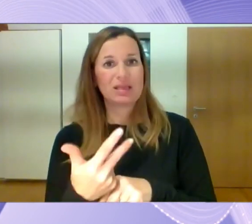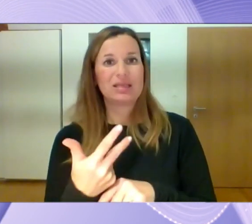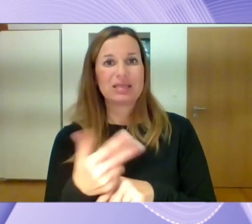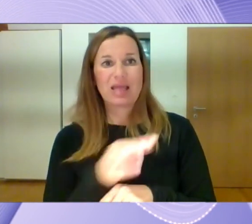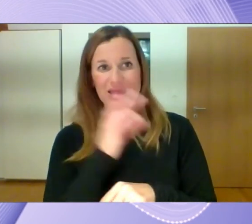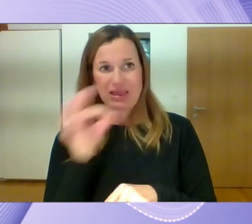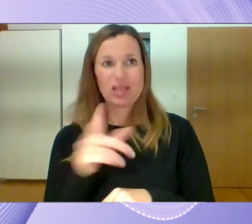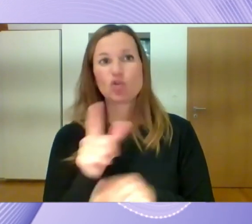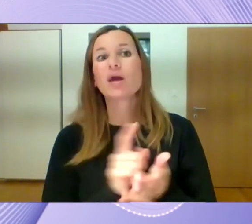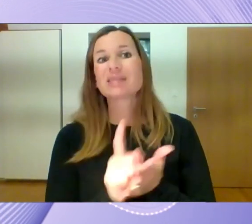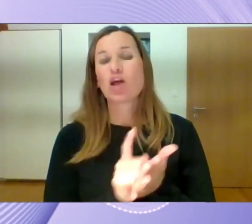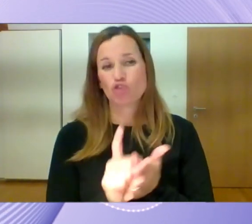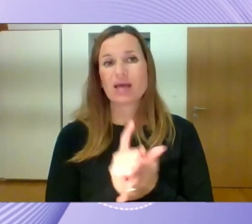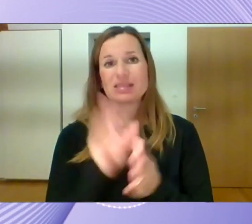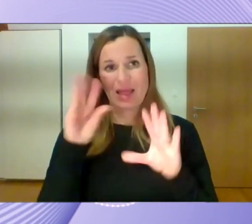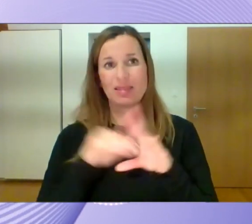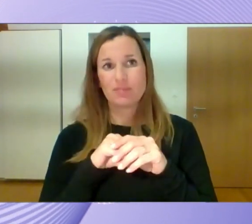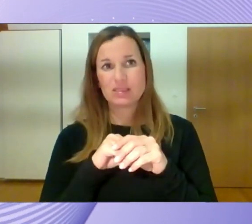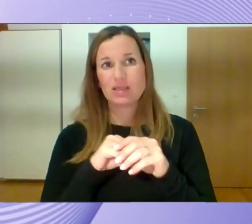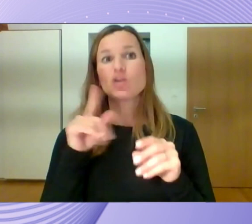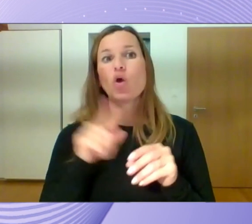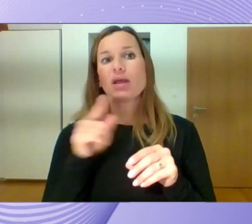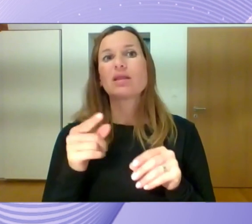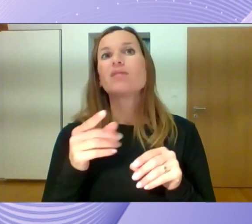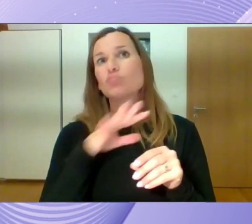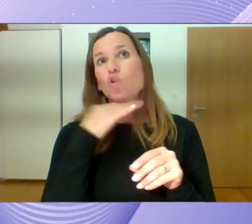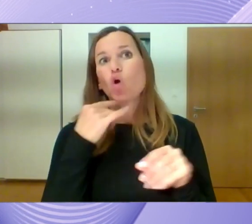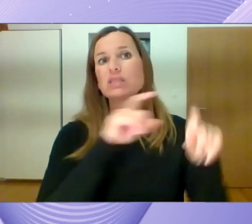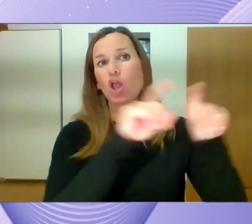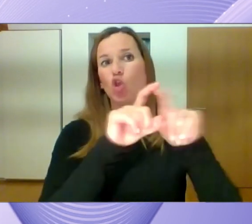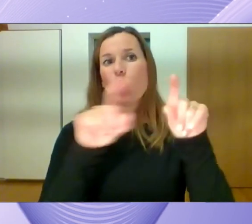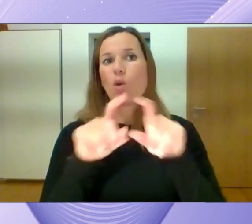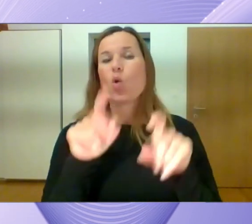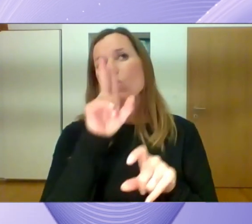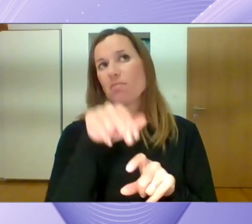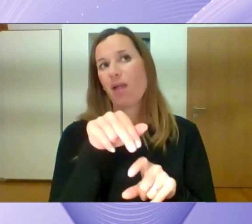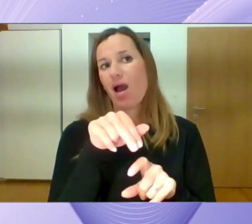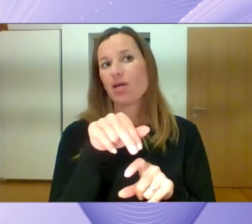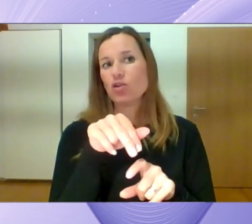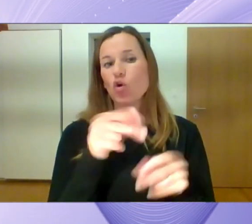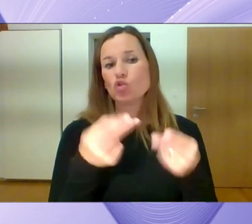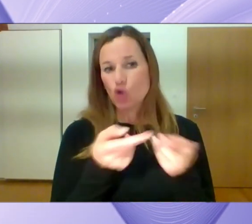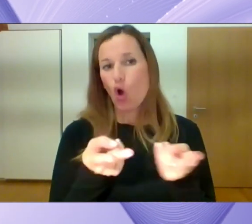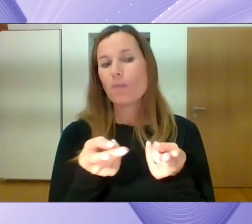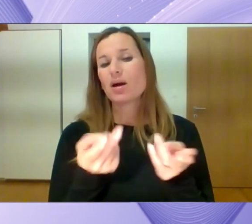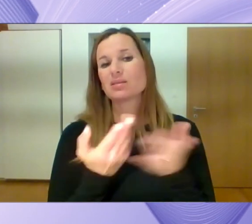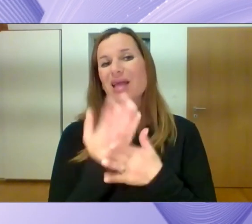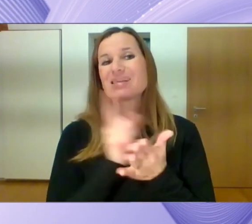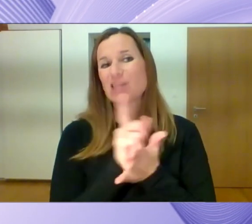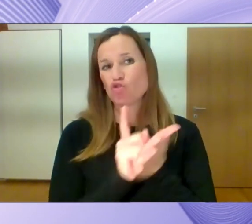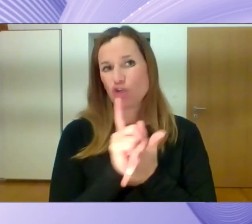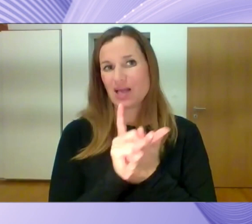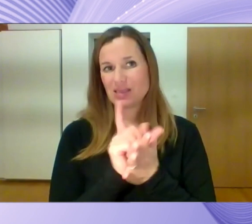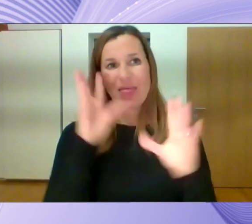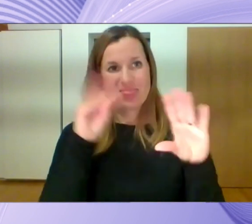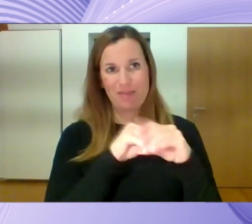namestitev in precej domov hrani neki sob ali pa sobo za začasne namestitve. To je tudi